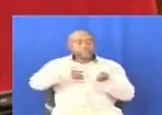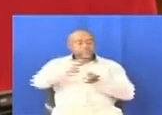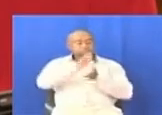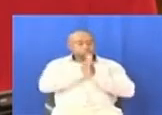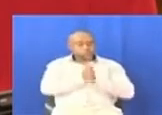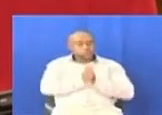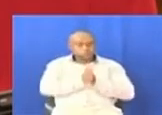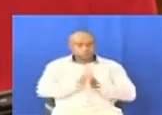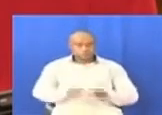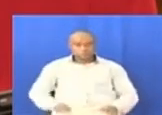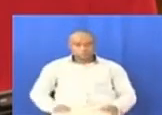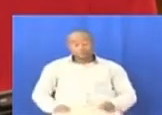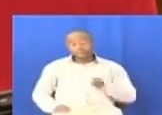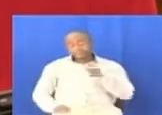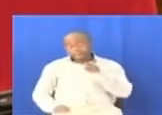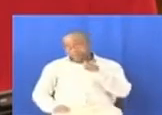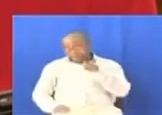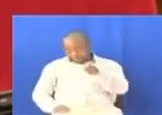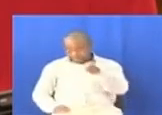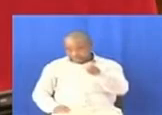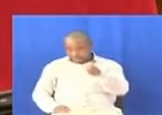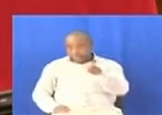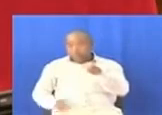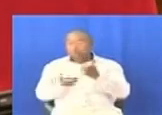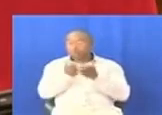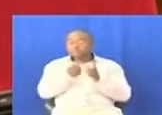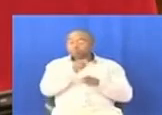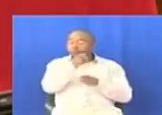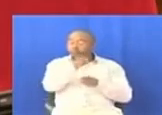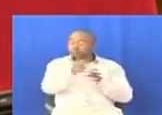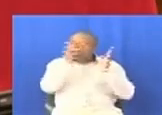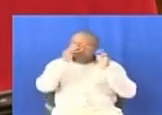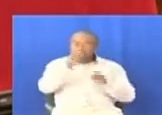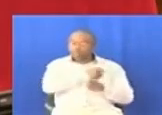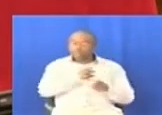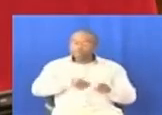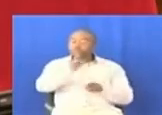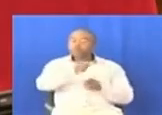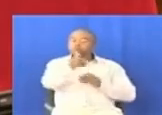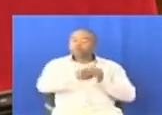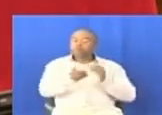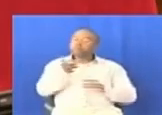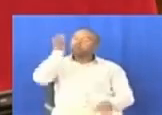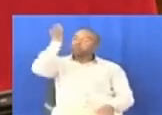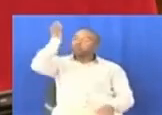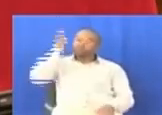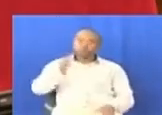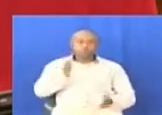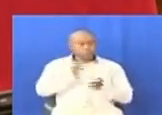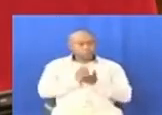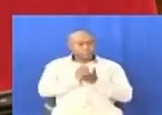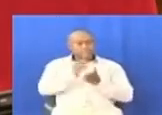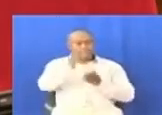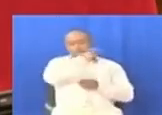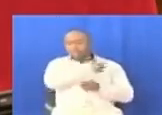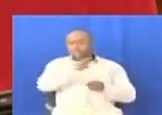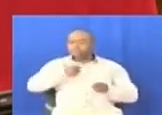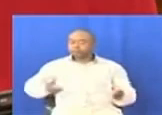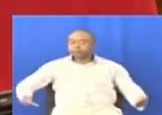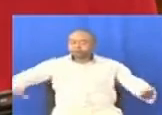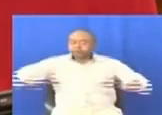Rais, tunapewa kwa sababu yuko karibu na Mwenyezi Mungu, na sisi ametukumbatia kama